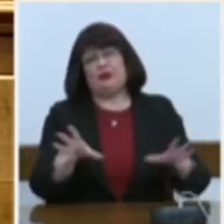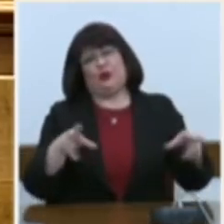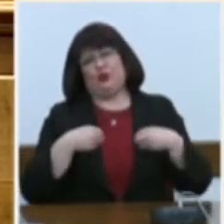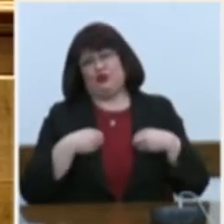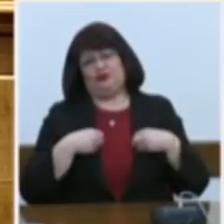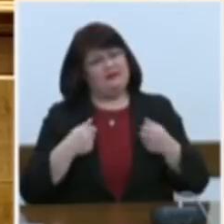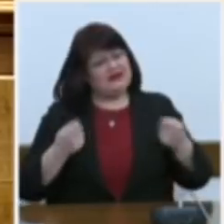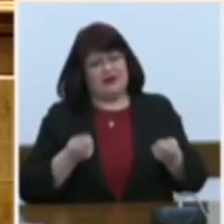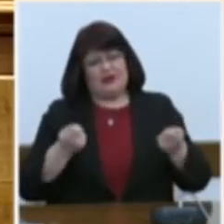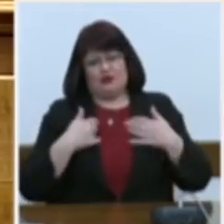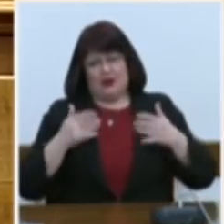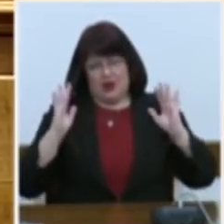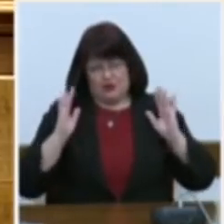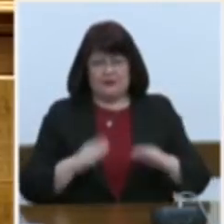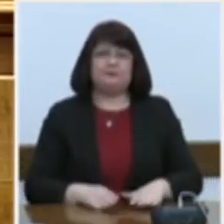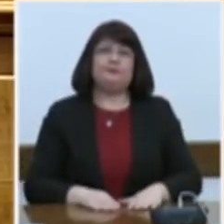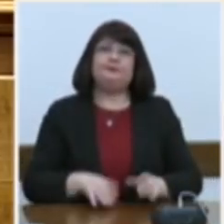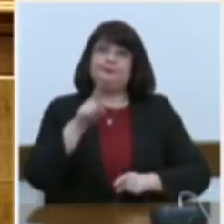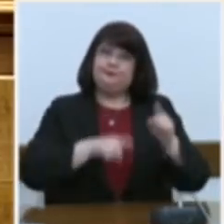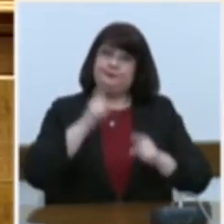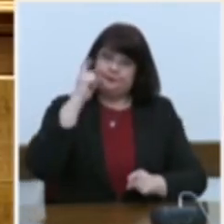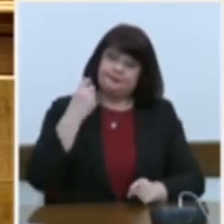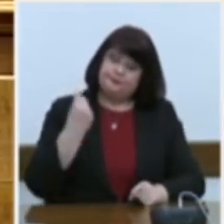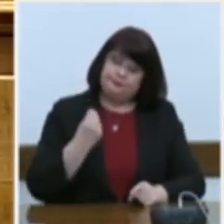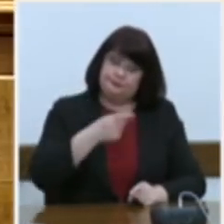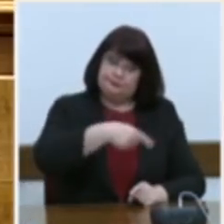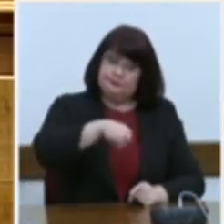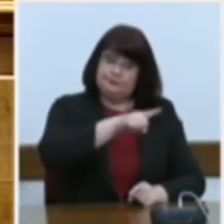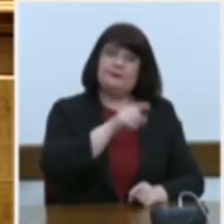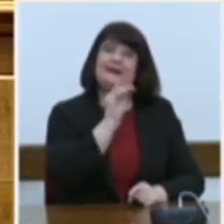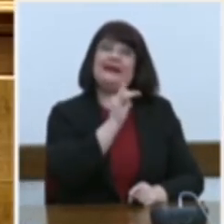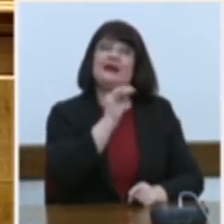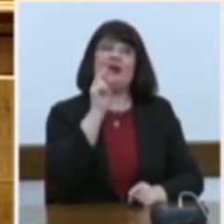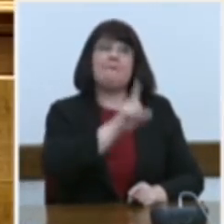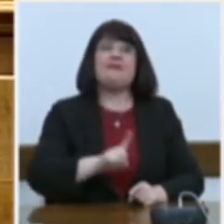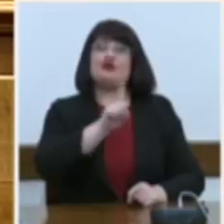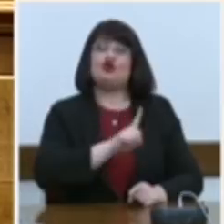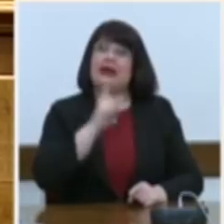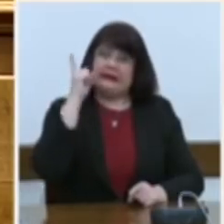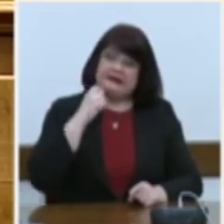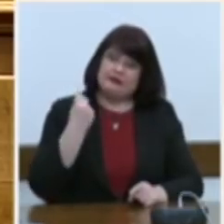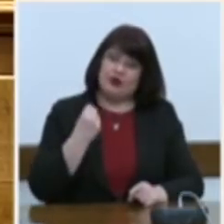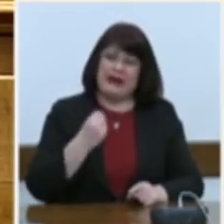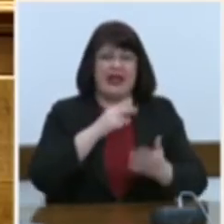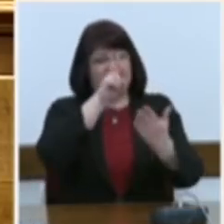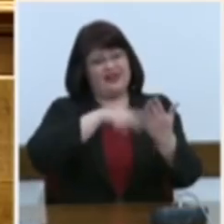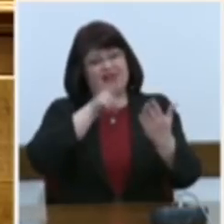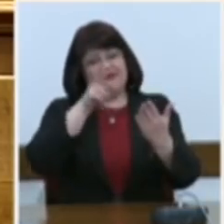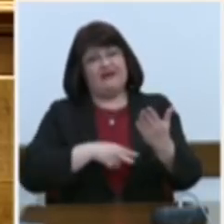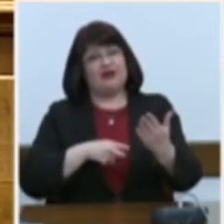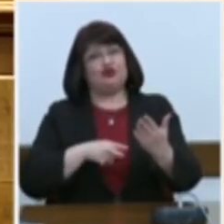φύση τους. Κάποιους τους ξέρετε πολύ καλά, μάλιστα, κύριε Μητσοτάκη. Διαβάζω